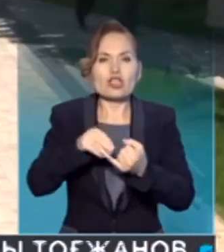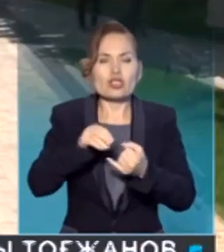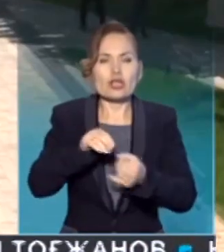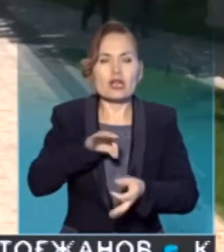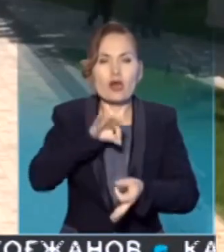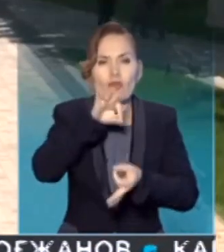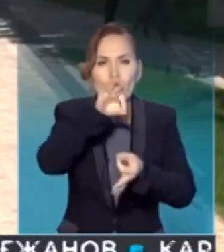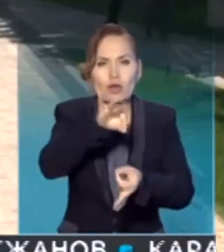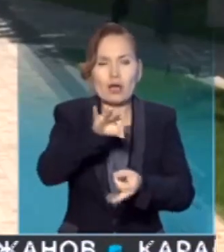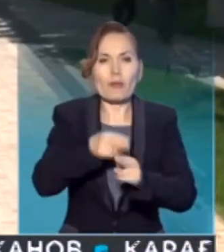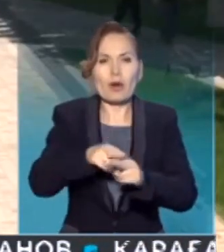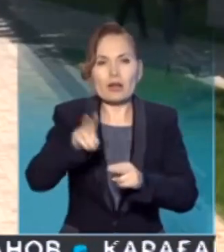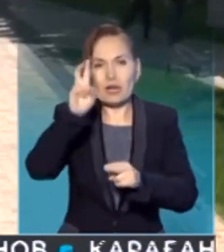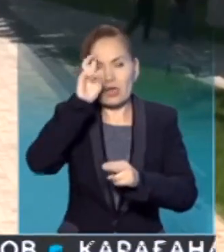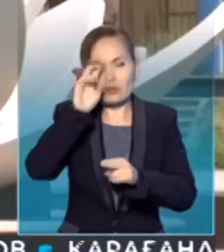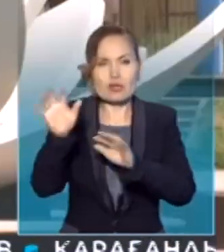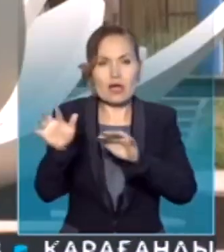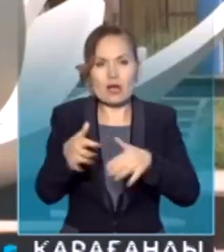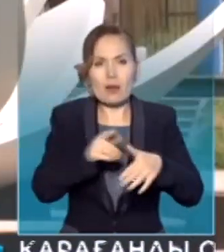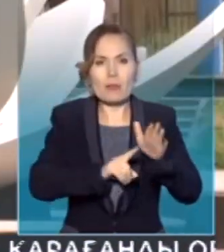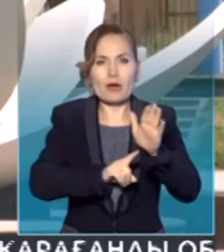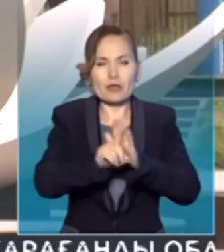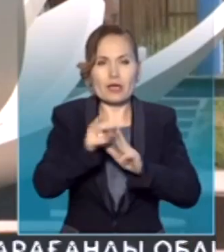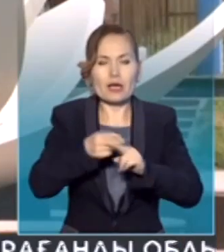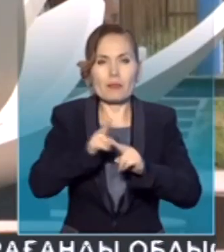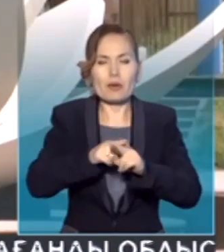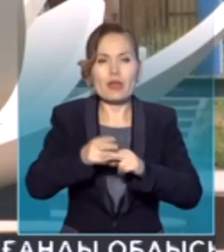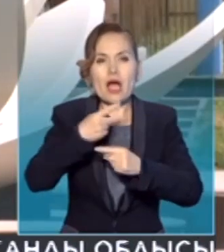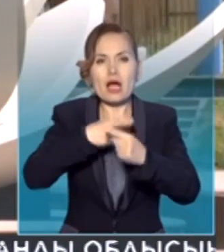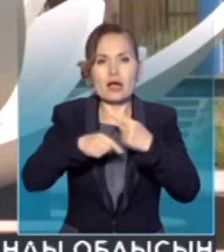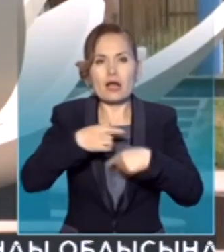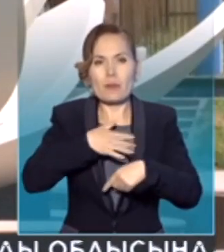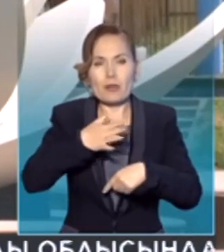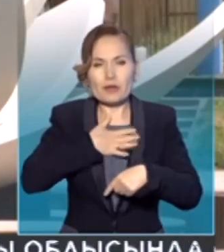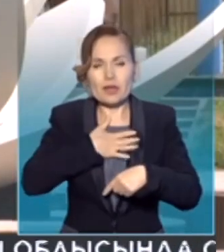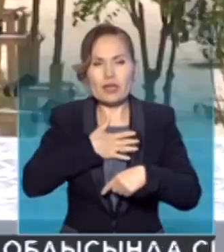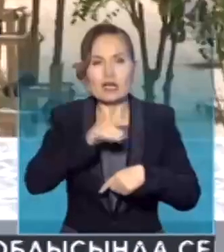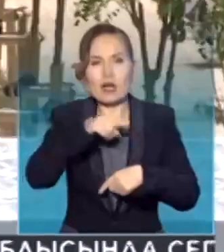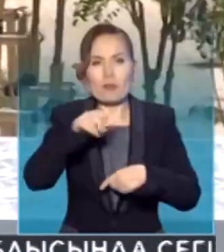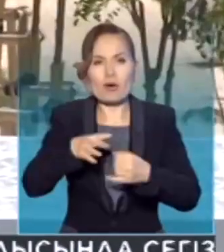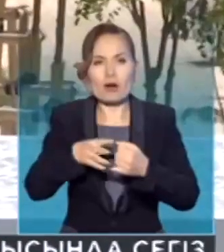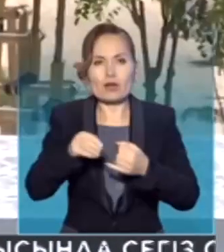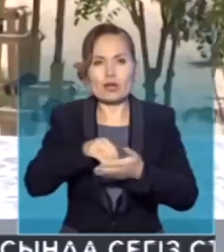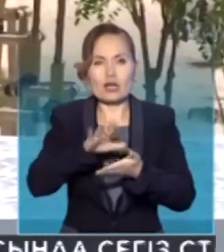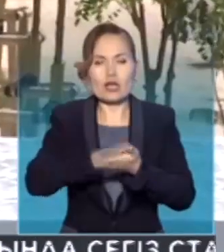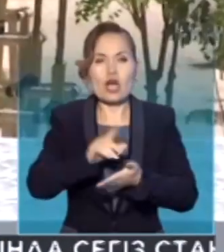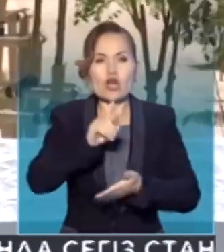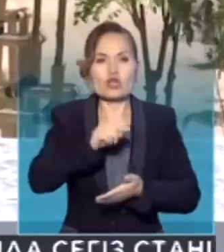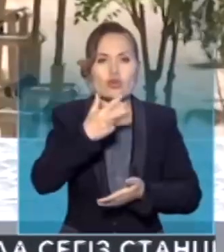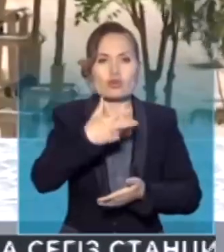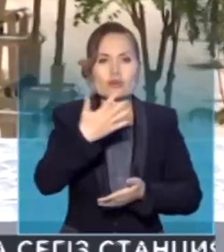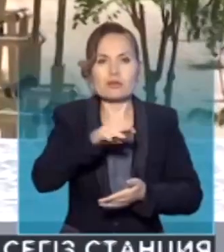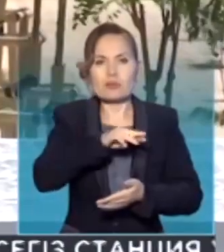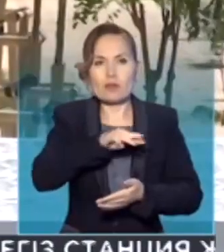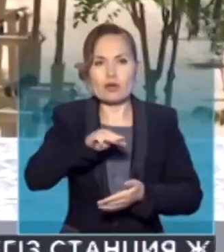дейді мамандар. Қалалық прокуратураның мәліметінше қайтарылған жерлердің кадастрлық құны 135 миллион теңгені